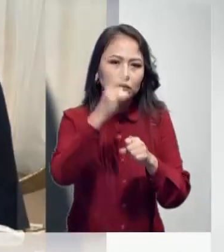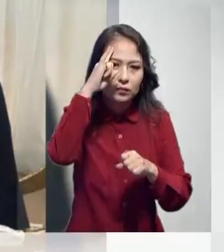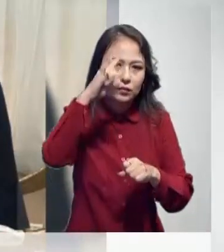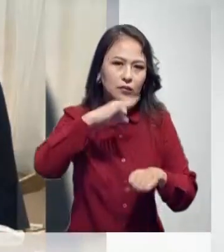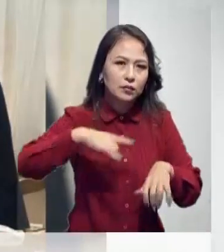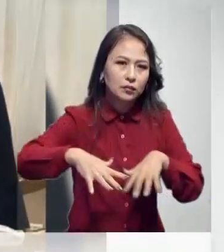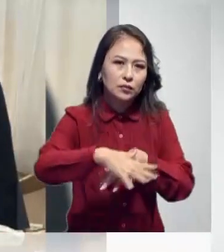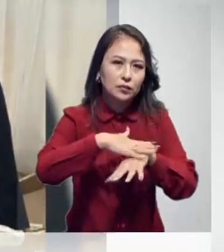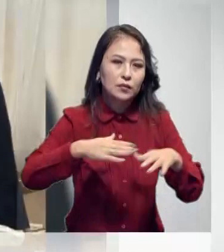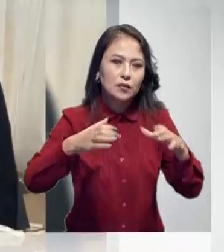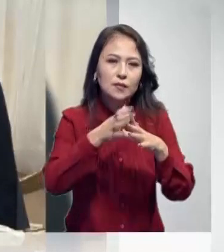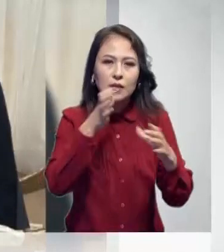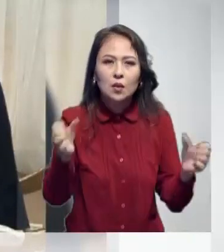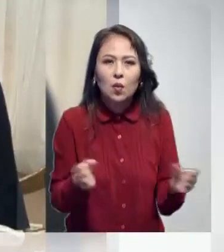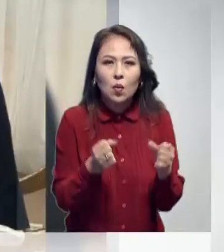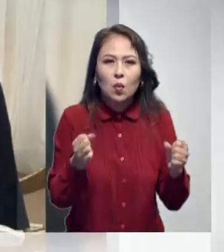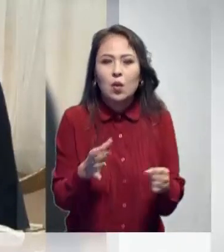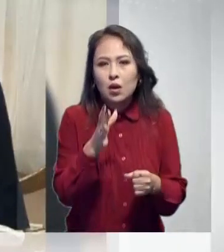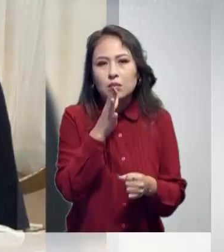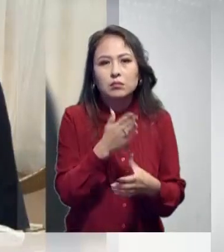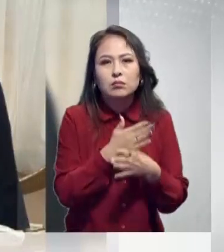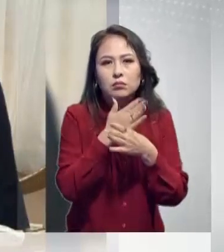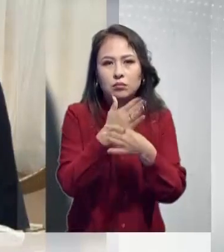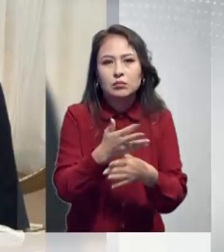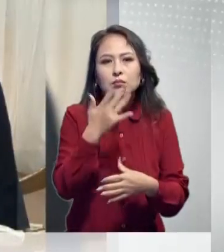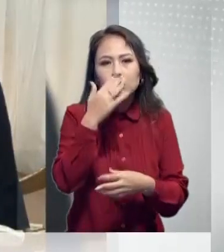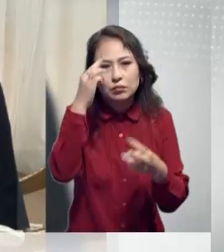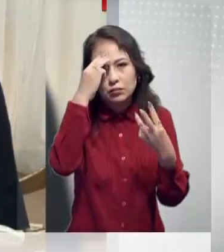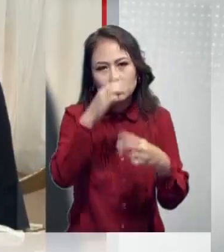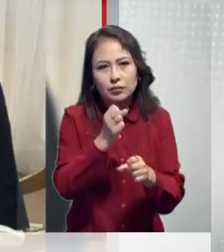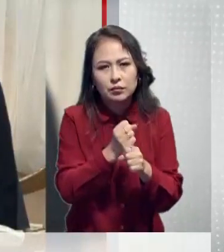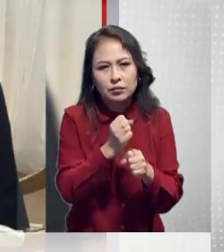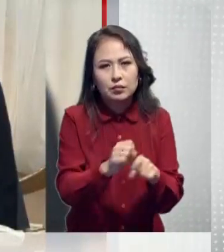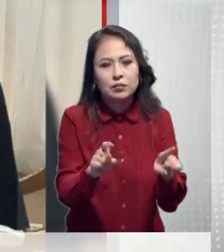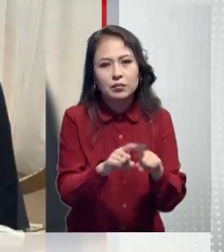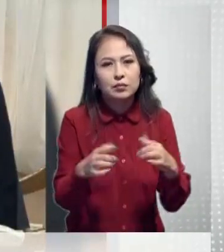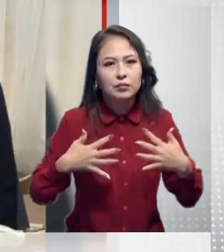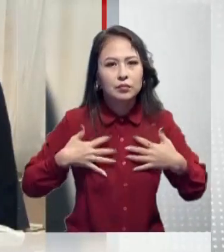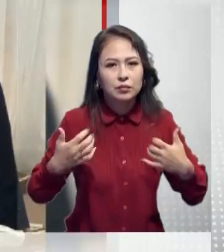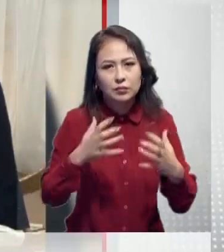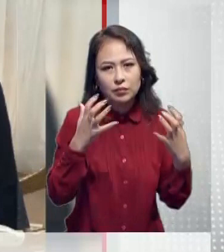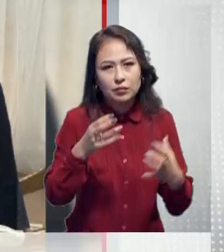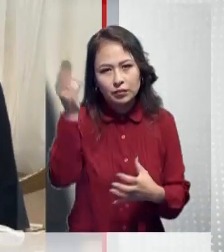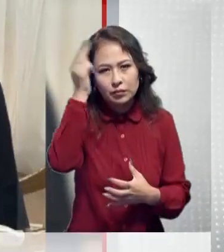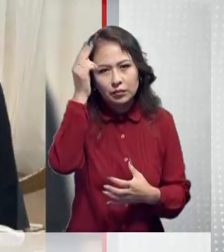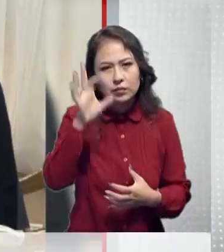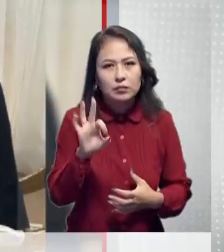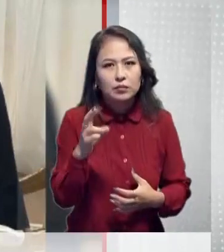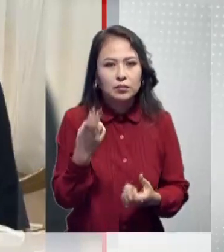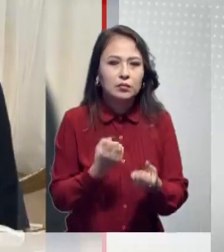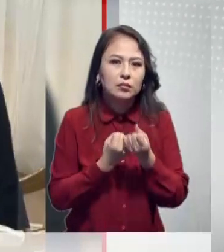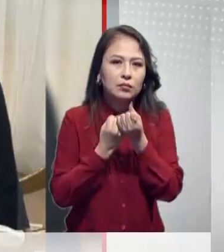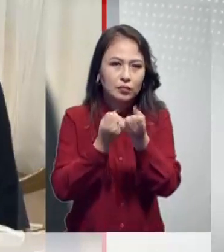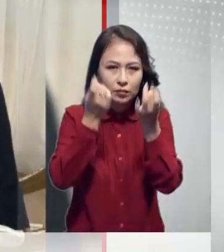қаңтарда құрылған Қазақстан халқына қоры қысқа уақытта қайырымдылық жасаудың ұлттық моделіне айналды. Атап айтсақ, денсаулық сақтау, білім беру,